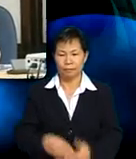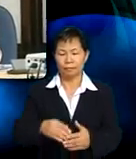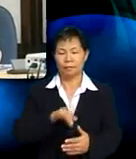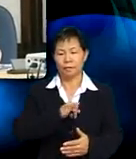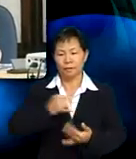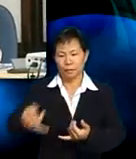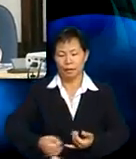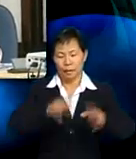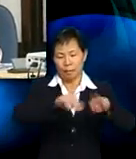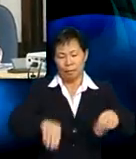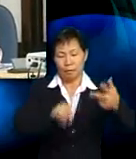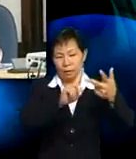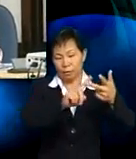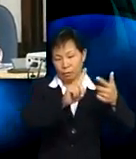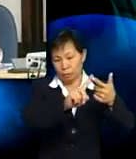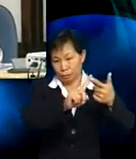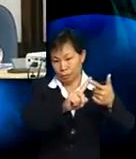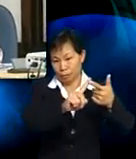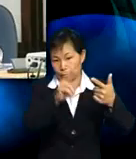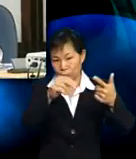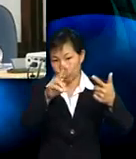Seterusnya saya ingin menjemput pelajar yang kedua iaitu Nurul Iman.